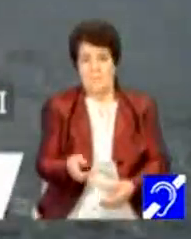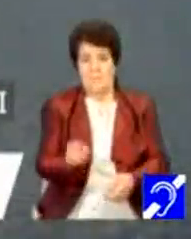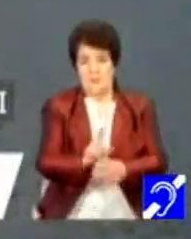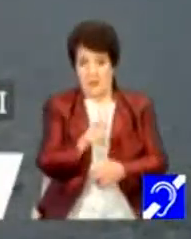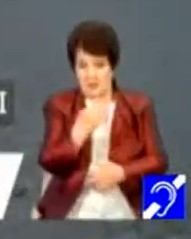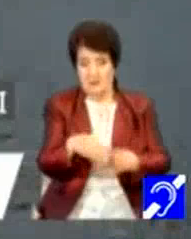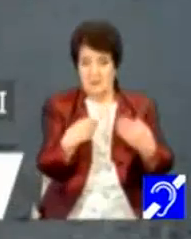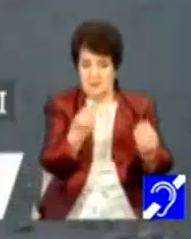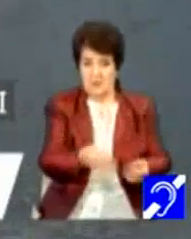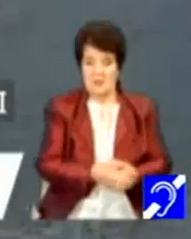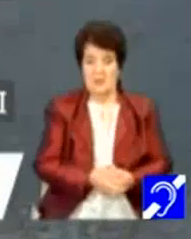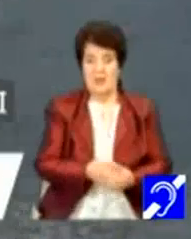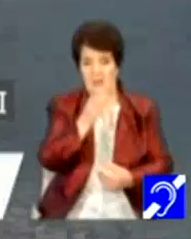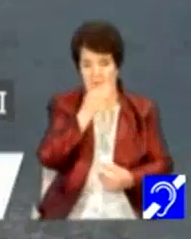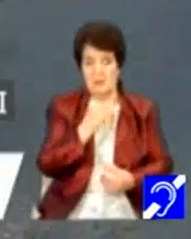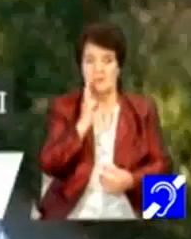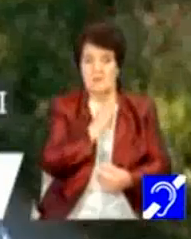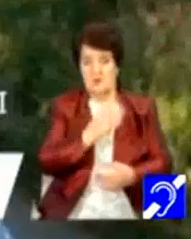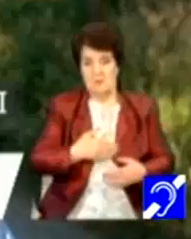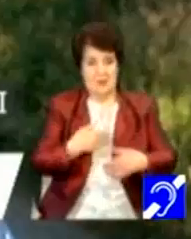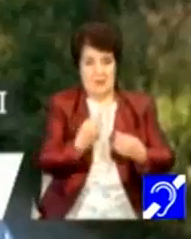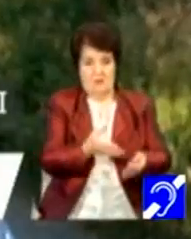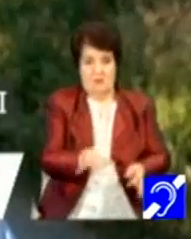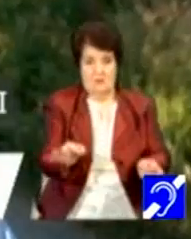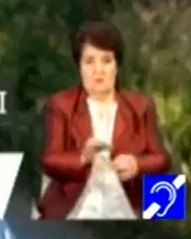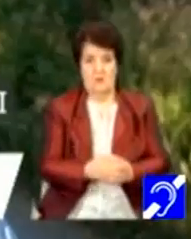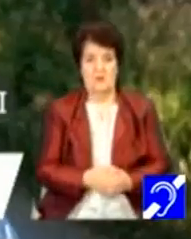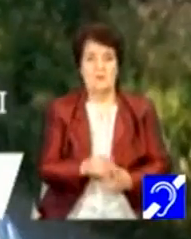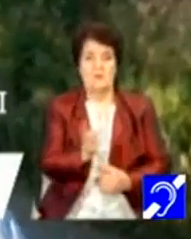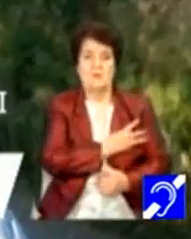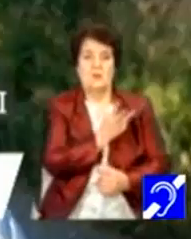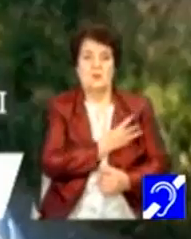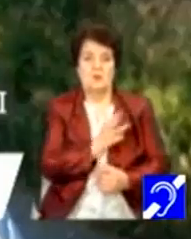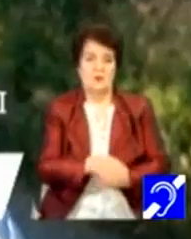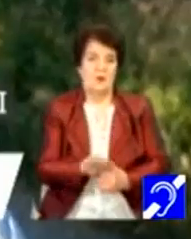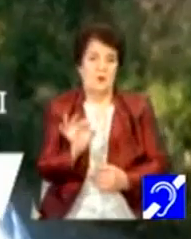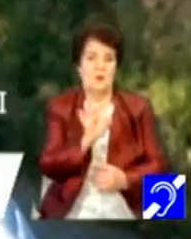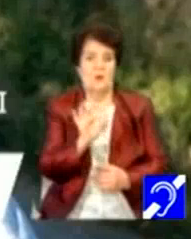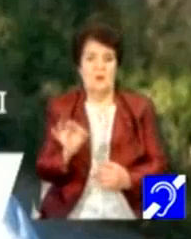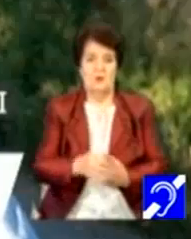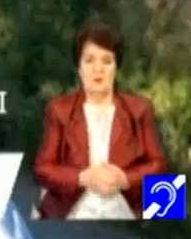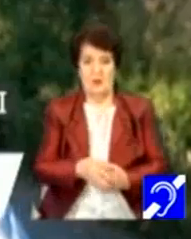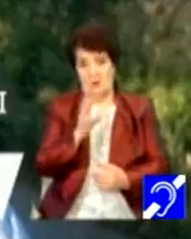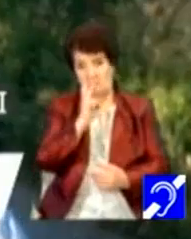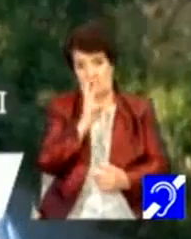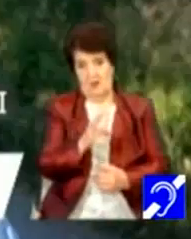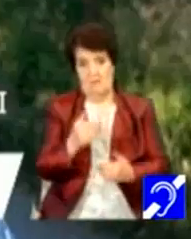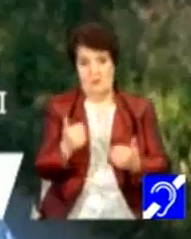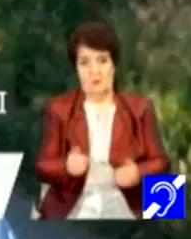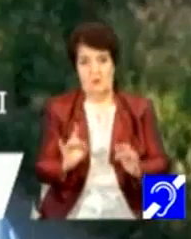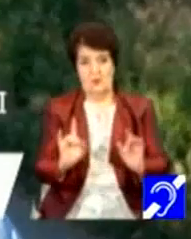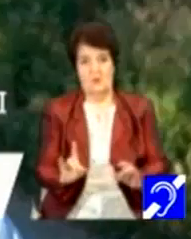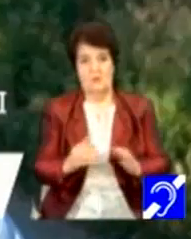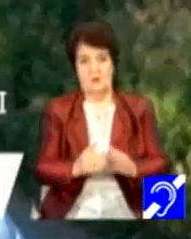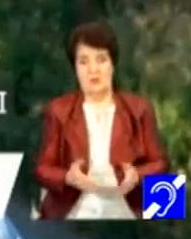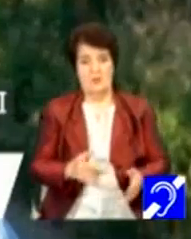să-i dau eu cum și-a să-i dăi tata și mama, nu-i dă. Ce schimbă valerii dumneavoastră? Oh, la o viață bună, frumoasă, și de acasă, nu